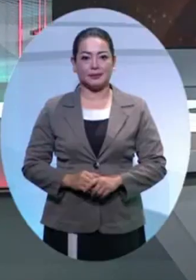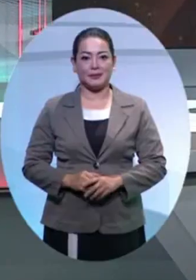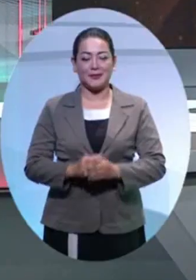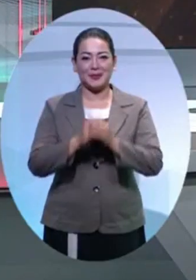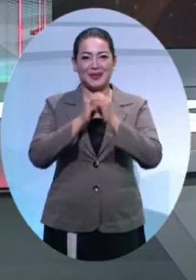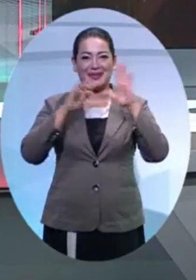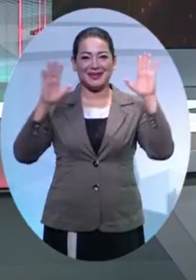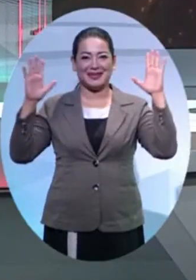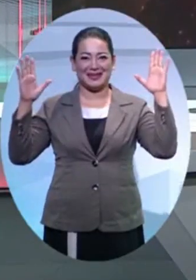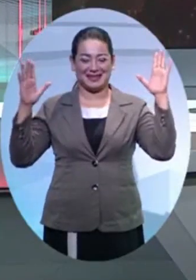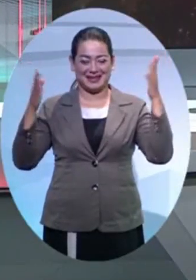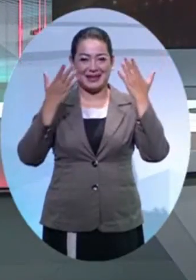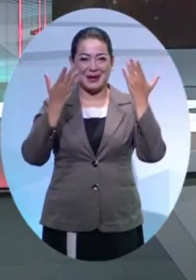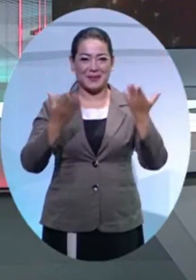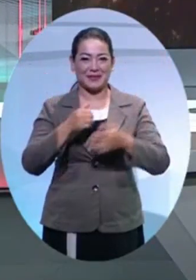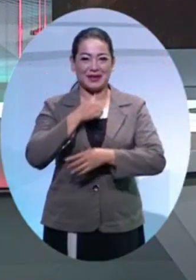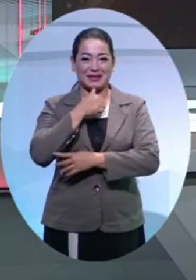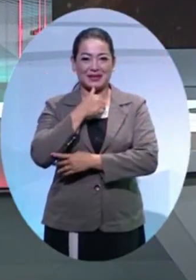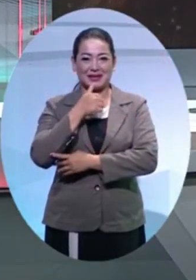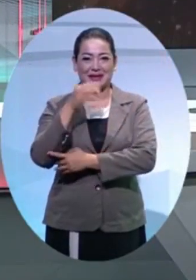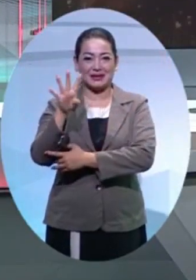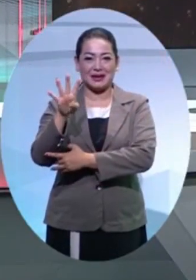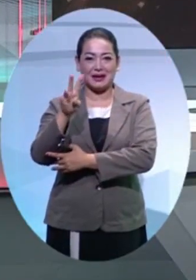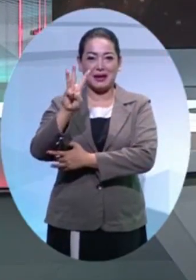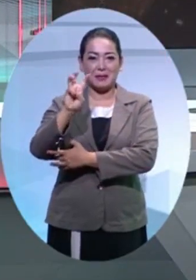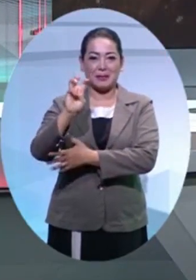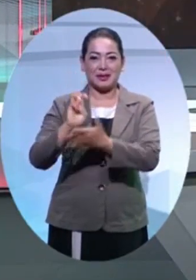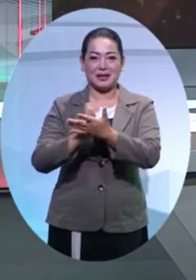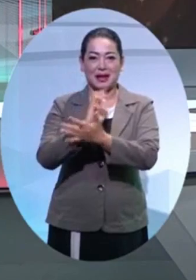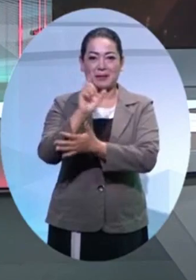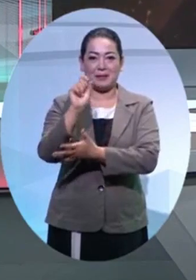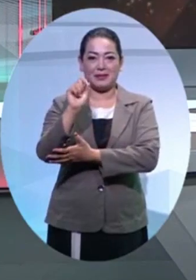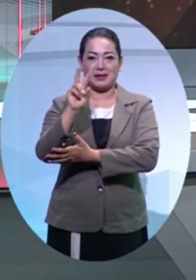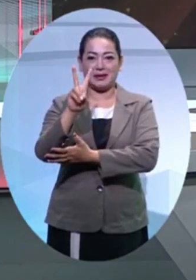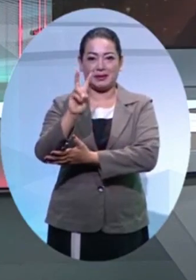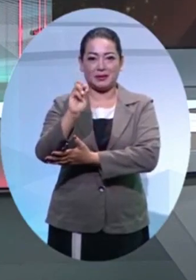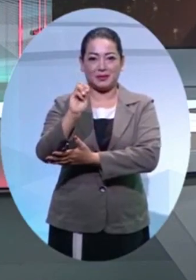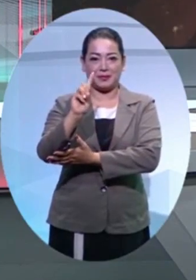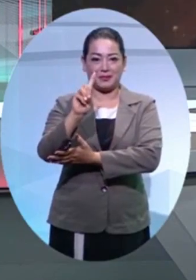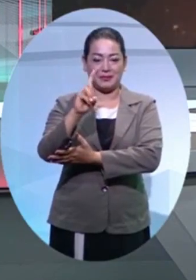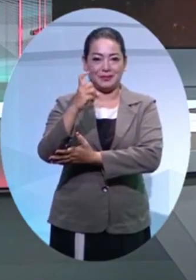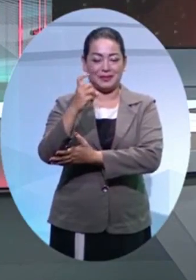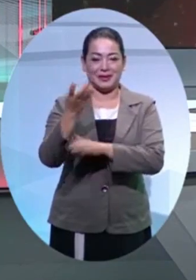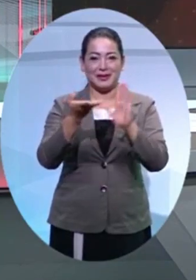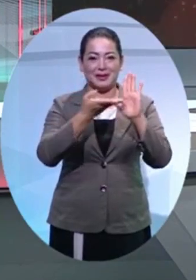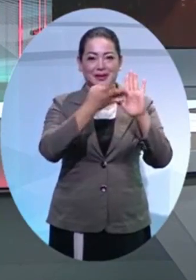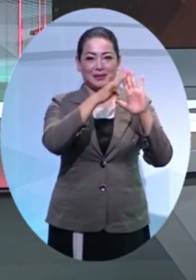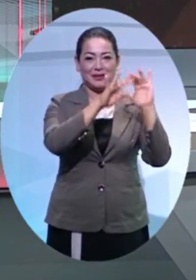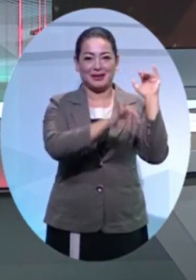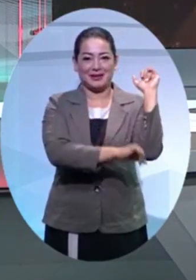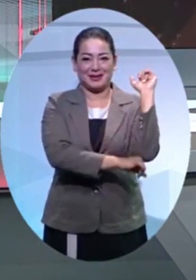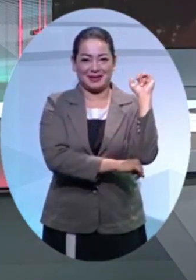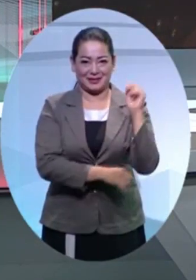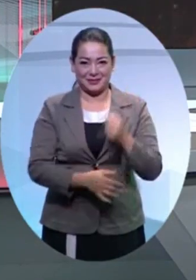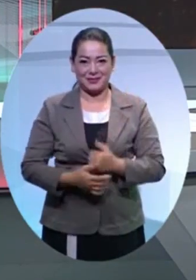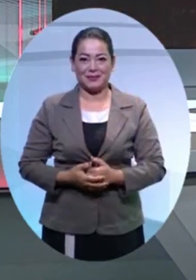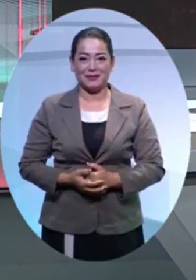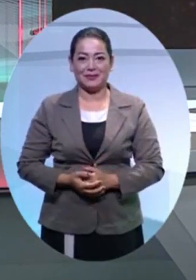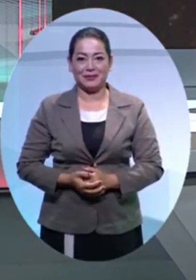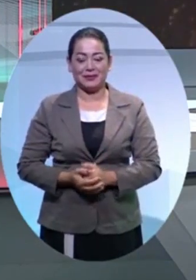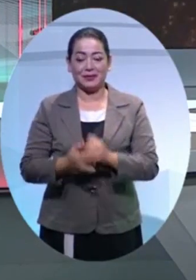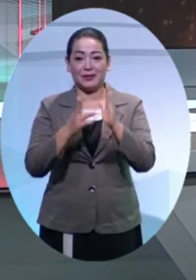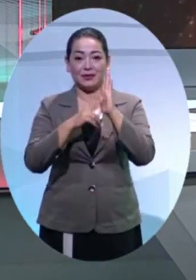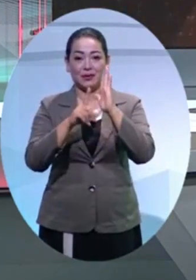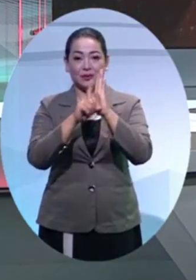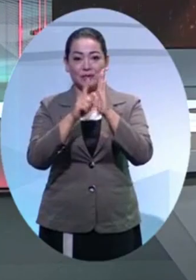Kính chào quý vị. Hôm nay thứ Tư, ngày 30 tháng 10 năm 2019. Mời quý vị theo dõi bản tin buổi trưa của Đài truyền hình Thành phố Hồ Chí Minh. Phần đầu của bản tin sẽ có